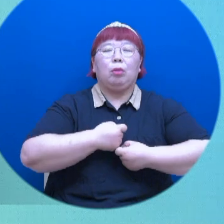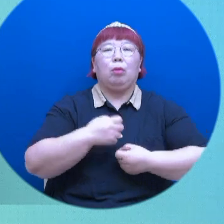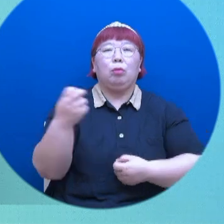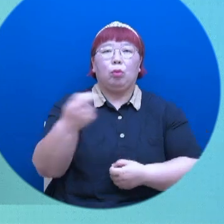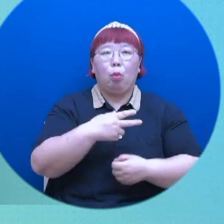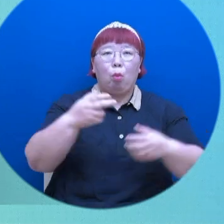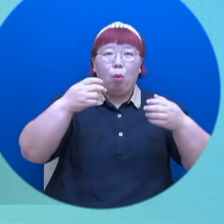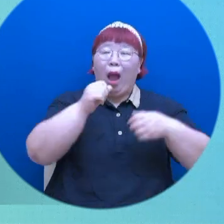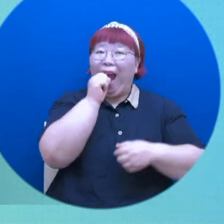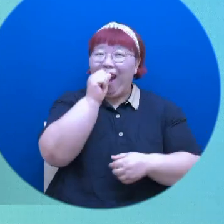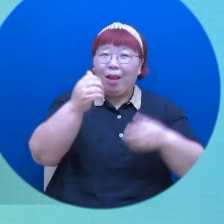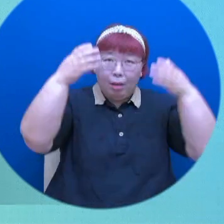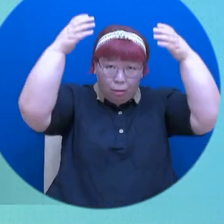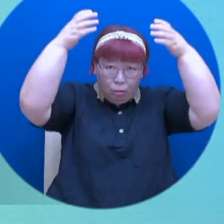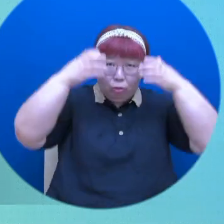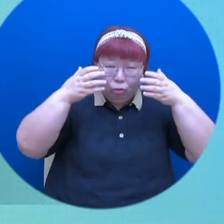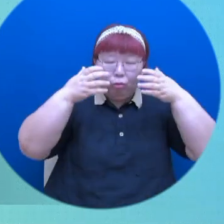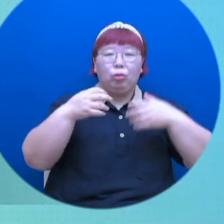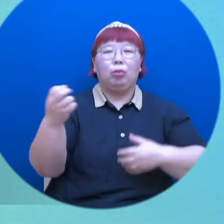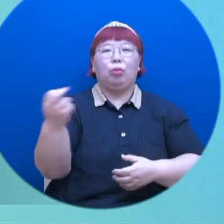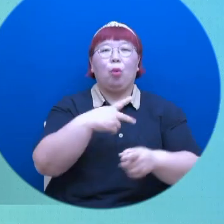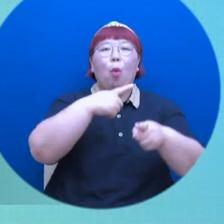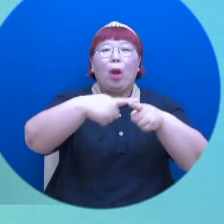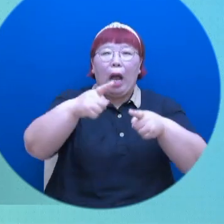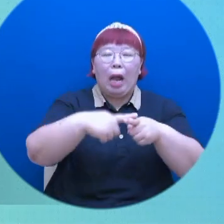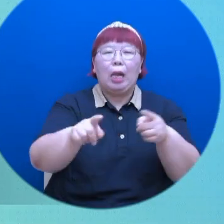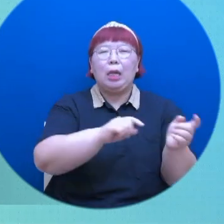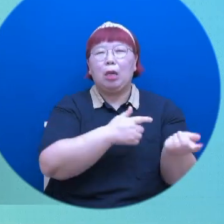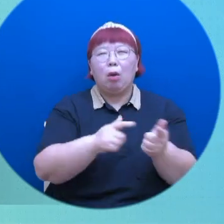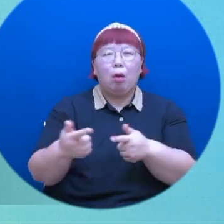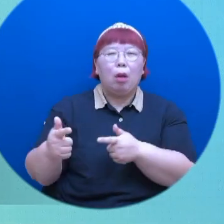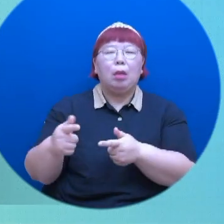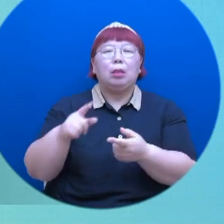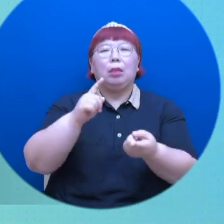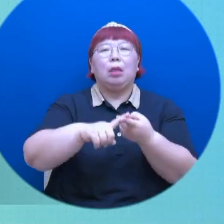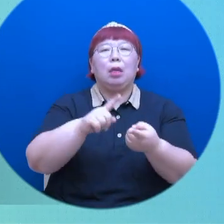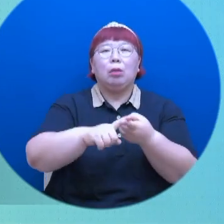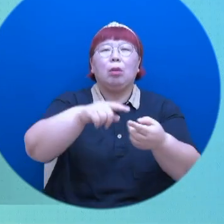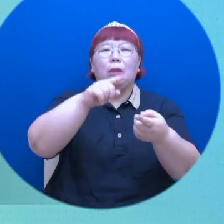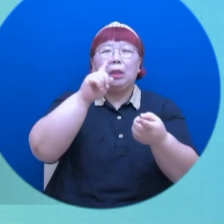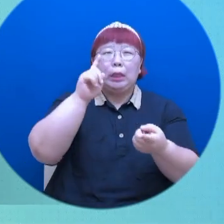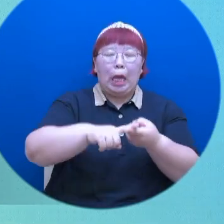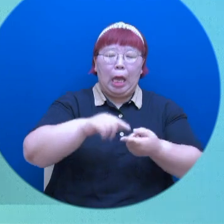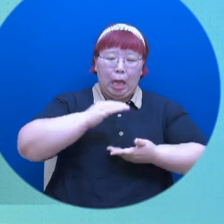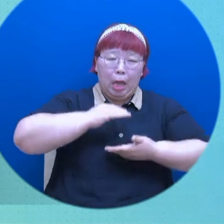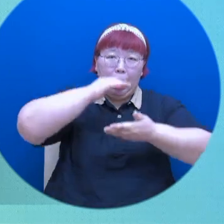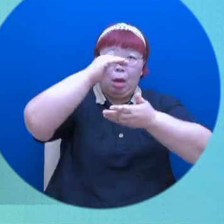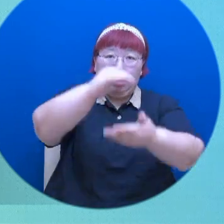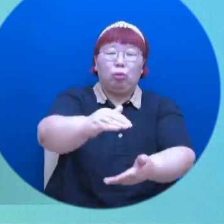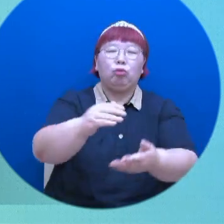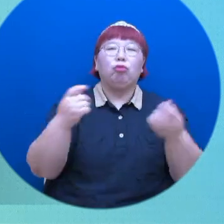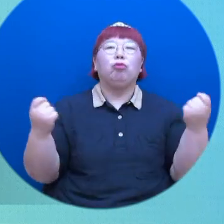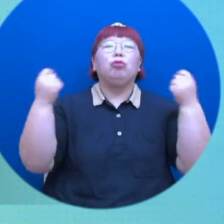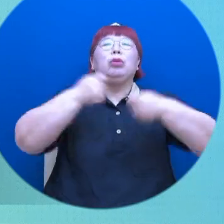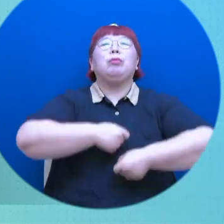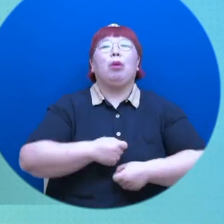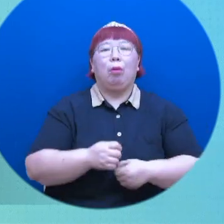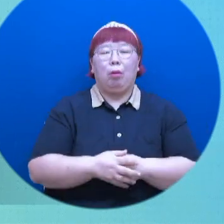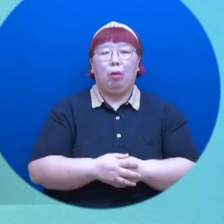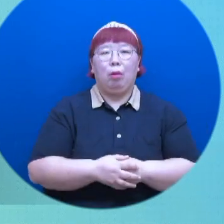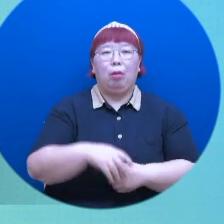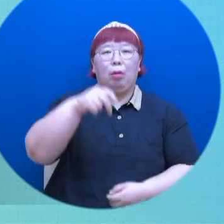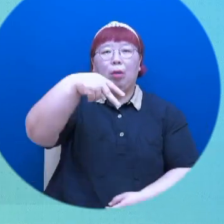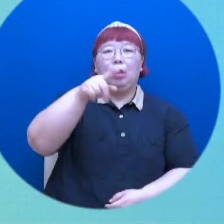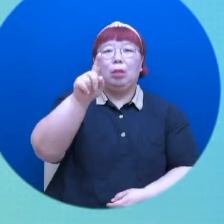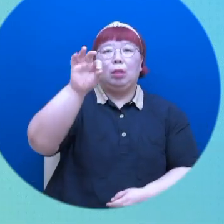썼던 투구, 자기의 칼과 무기를 다윗에게 그대로 주고 입혀줍니다. 사울의